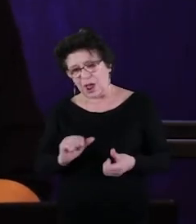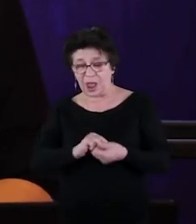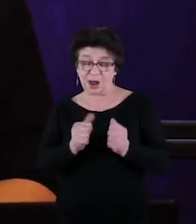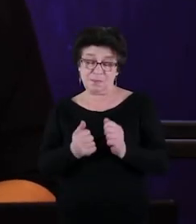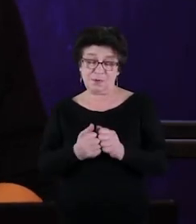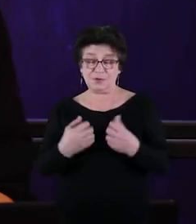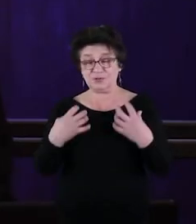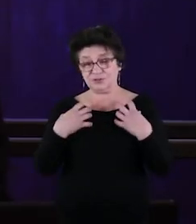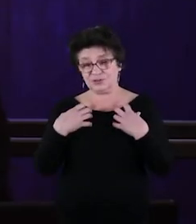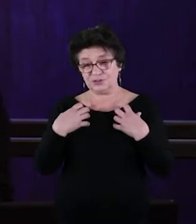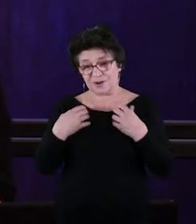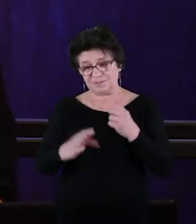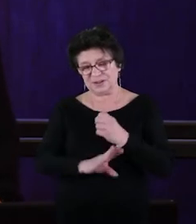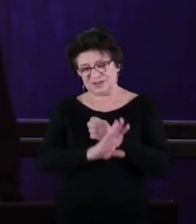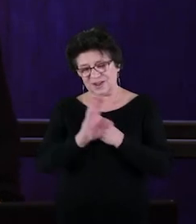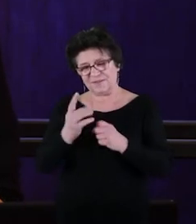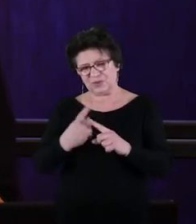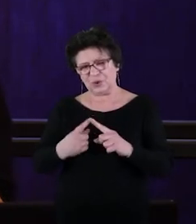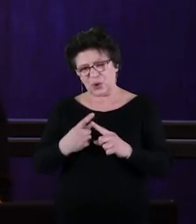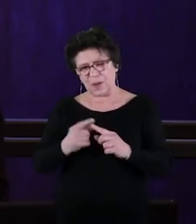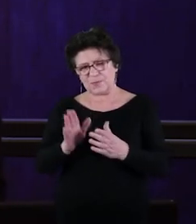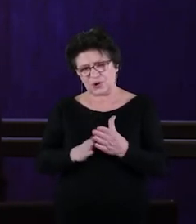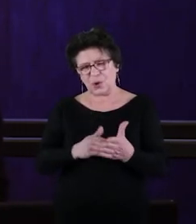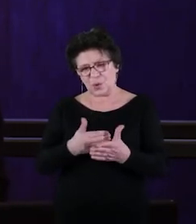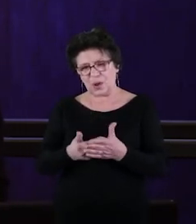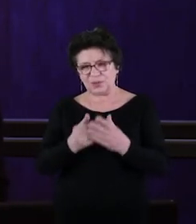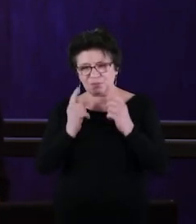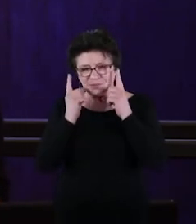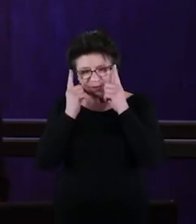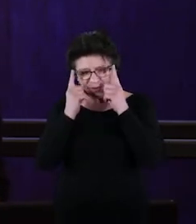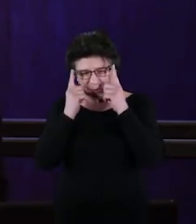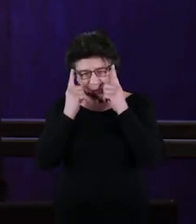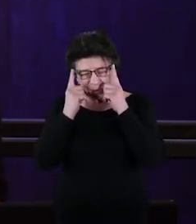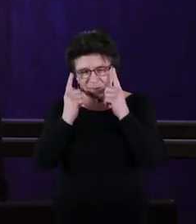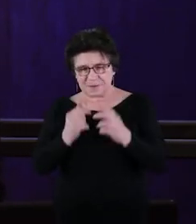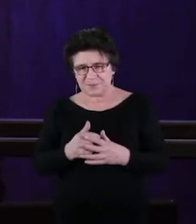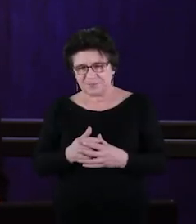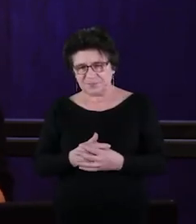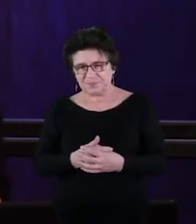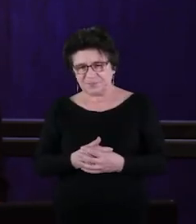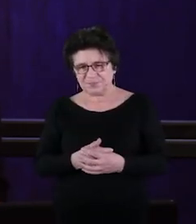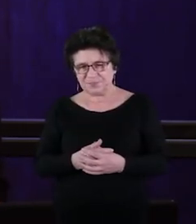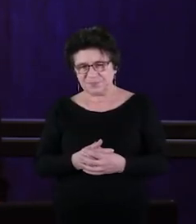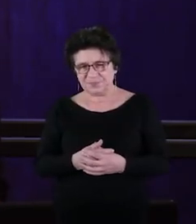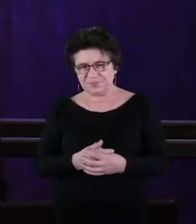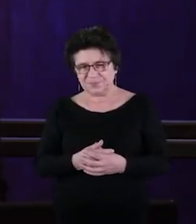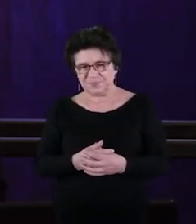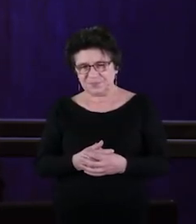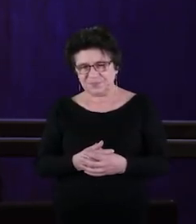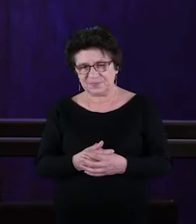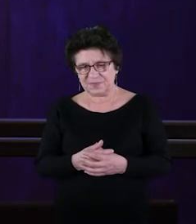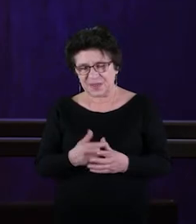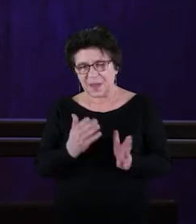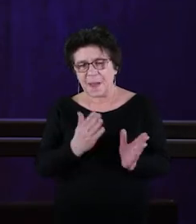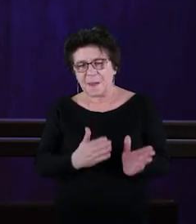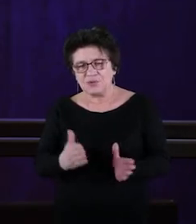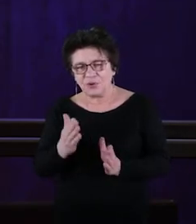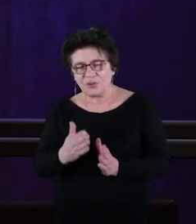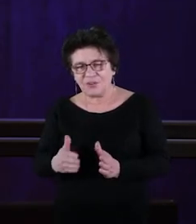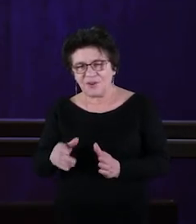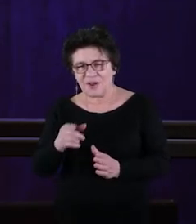życia więc przygotowałam to sobie Następny taki bardzo ambitny slajd